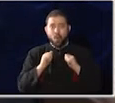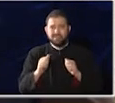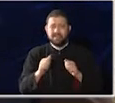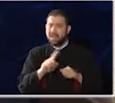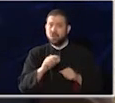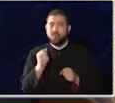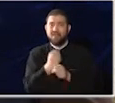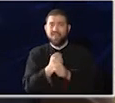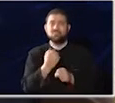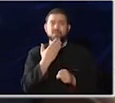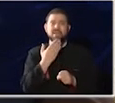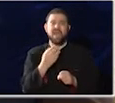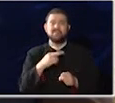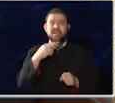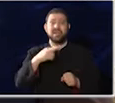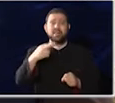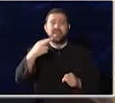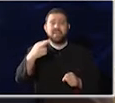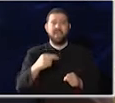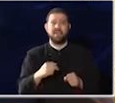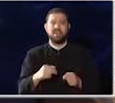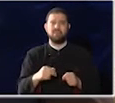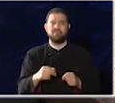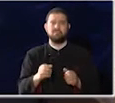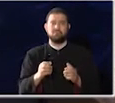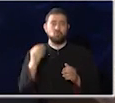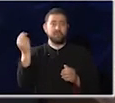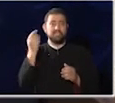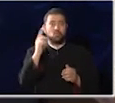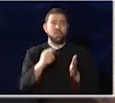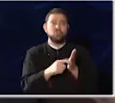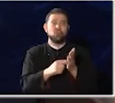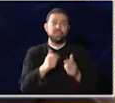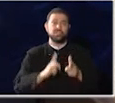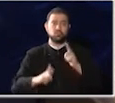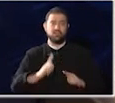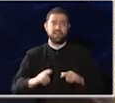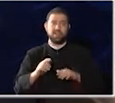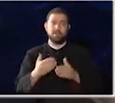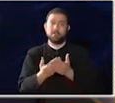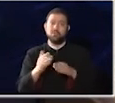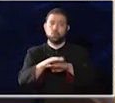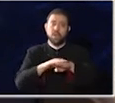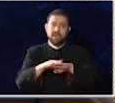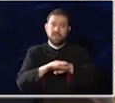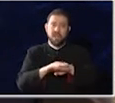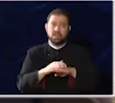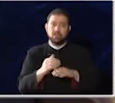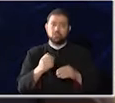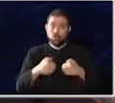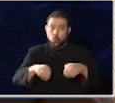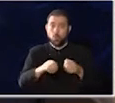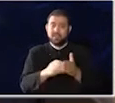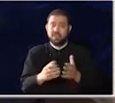nu ne repeta păcatele. Nu ne cere Dumnezeu să suferim ca să ne iertă. Și trebuie să acceptăm atât de